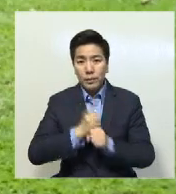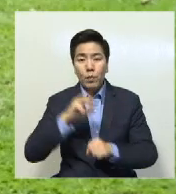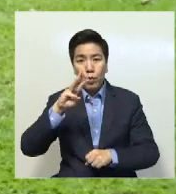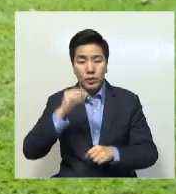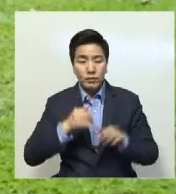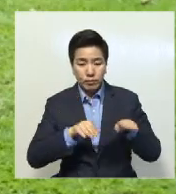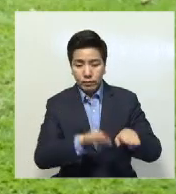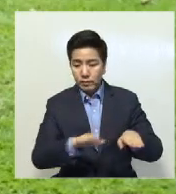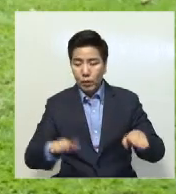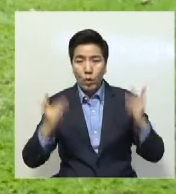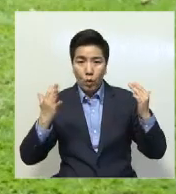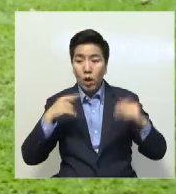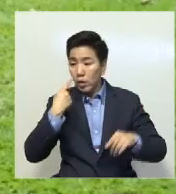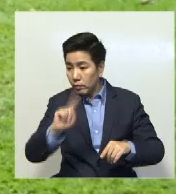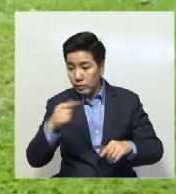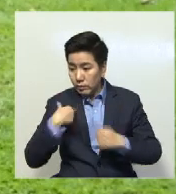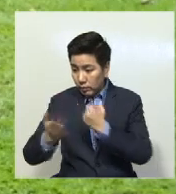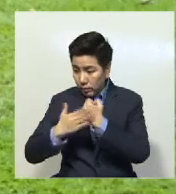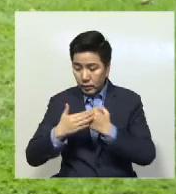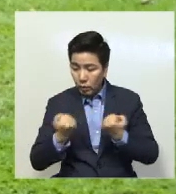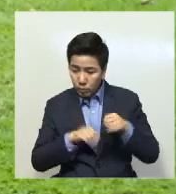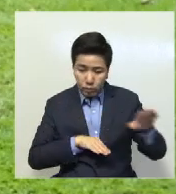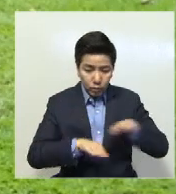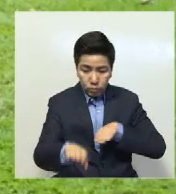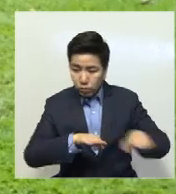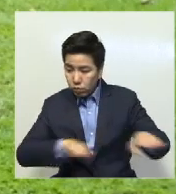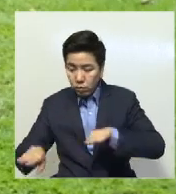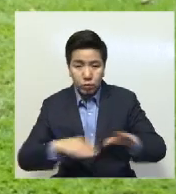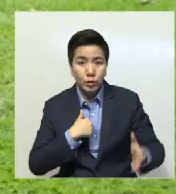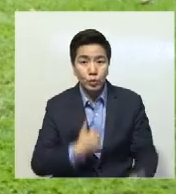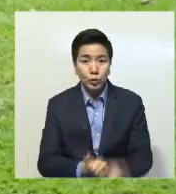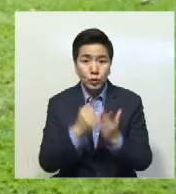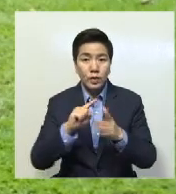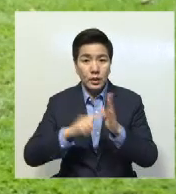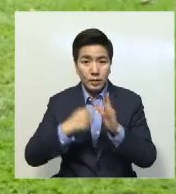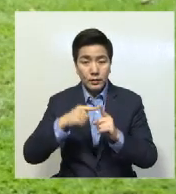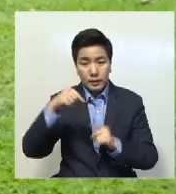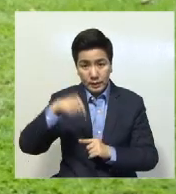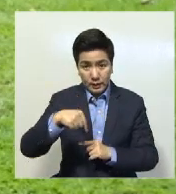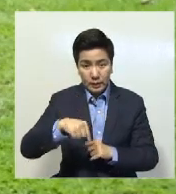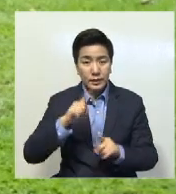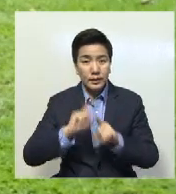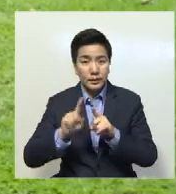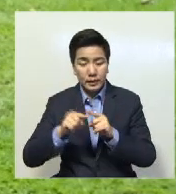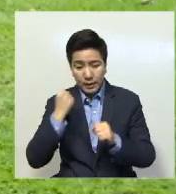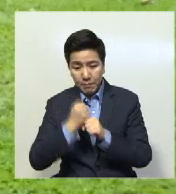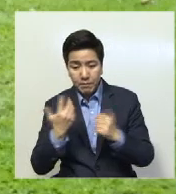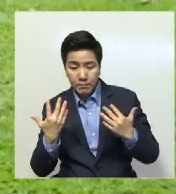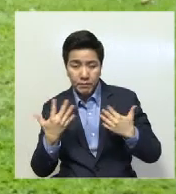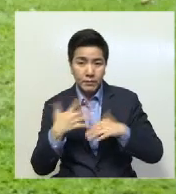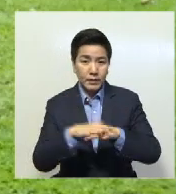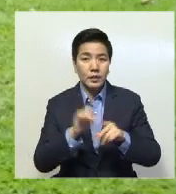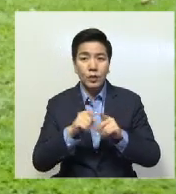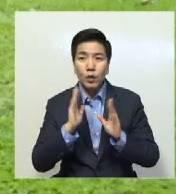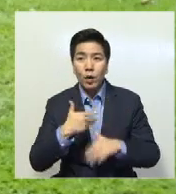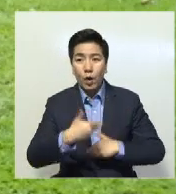ที่ประสบปัญหาน้ำท่วมโดยเฉพาะในพื้นที่จังหวัดเพชรบุรีโดยเริ่มตั้งแต่แก่งกระจานลงไปเนี่ยรอประสานงานจากการร้อง